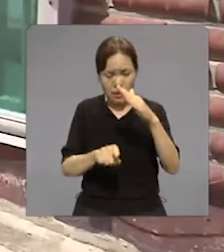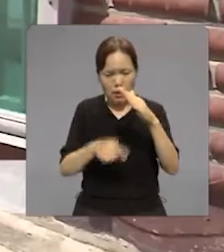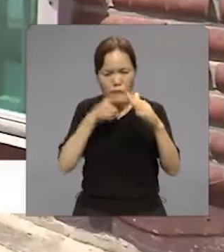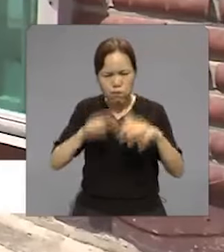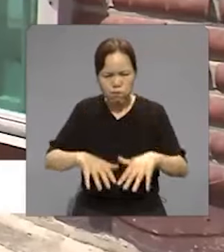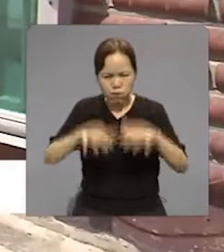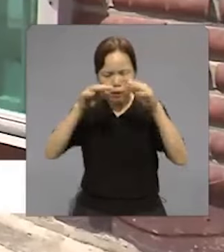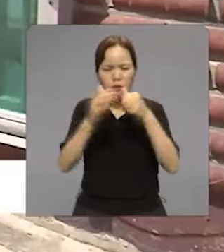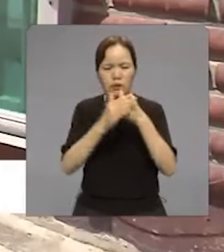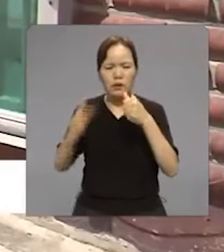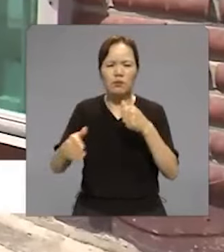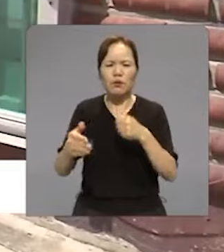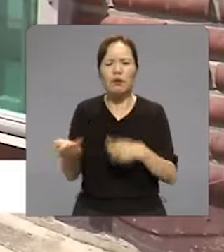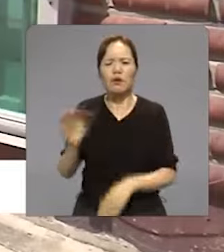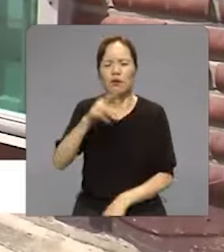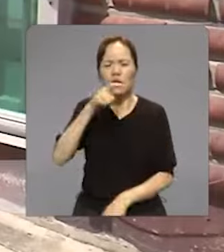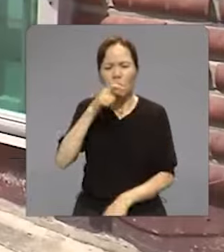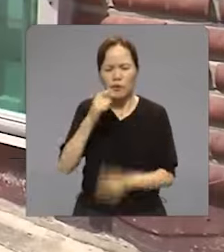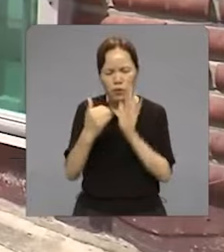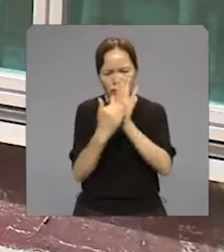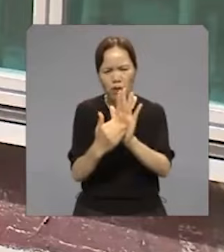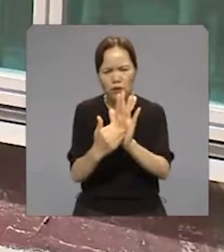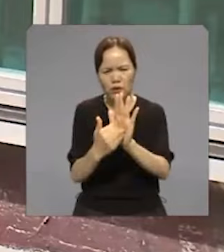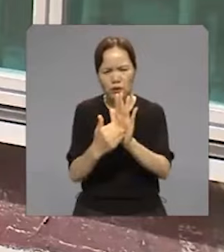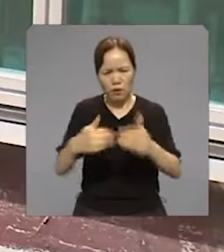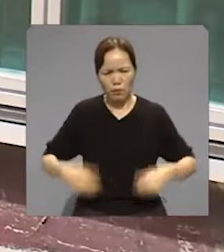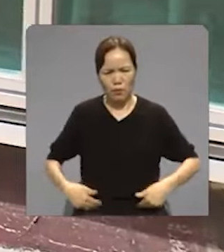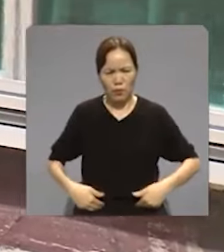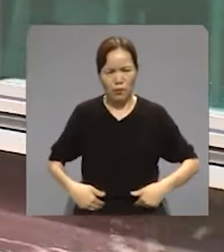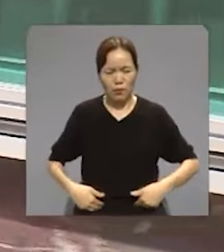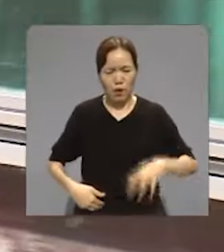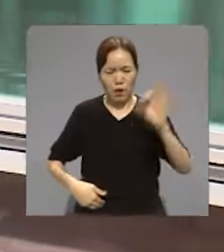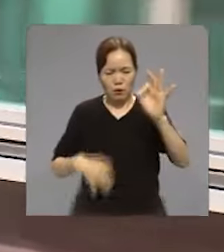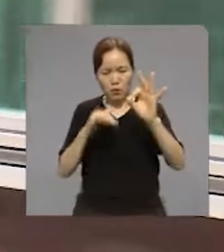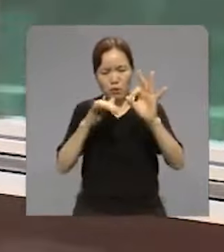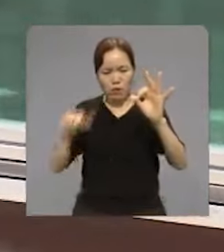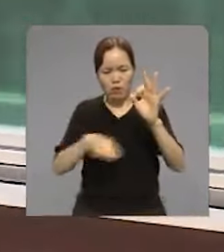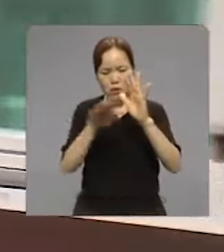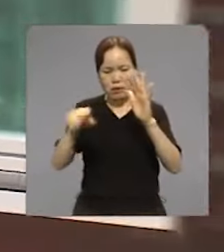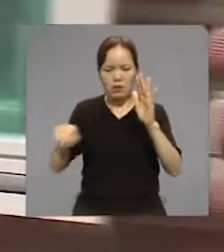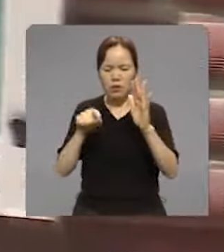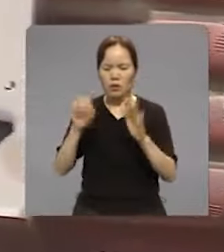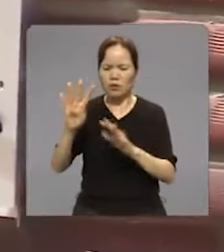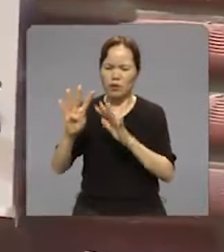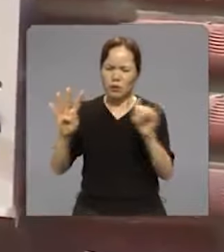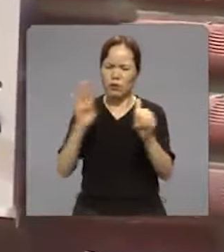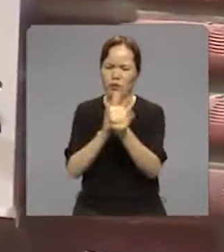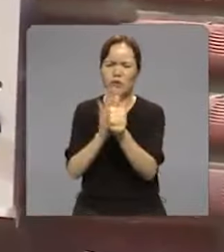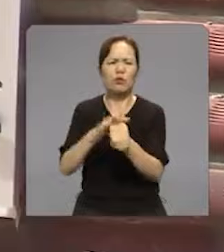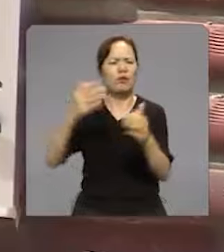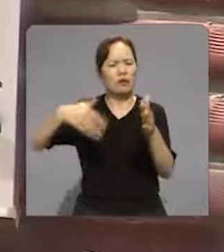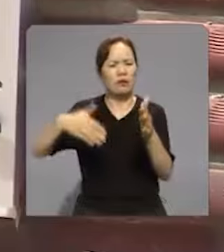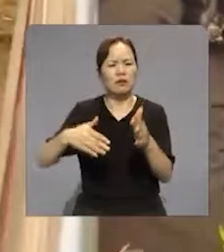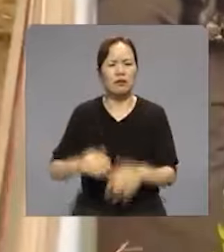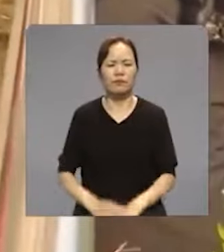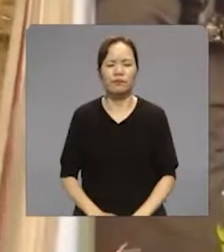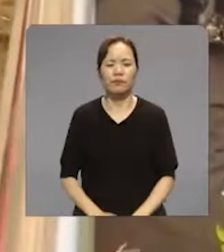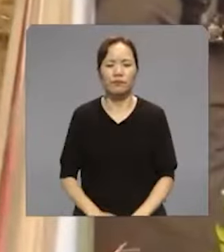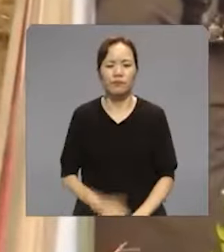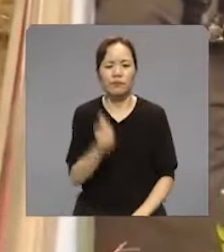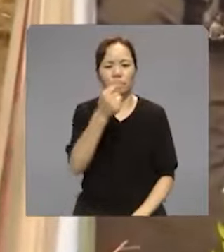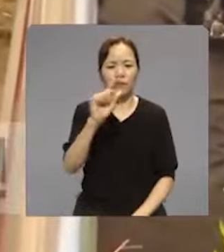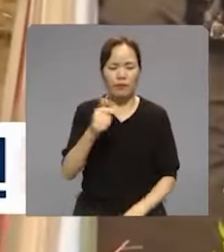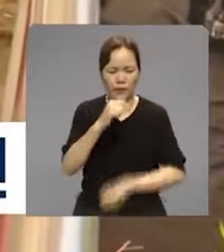물막이판 설치가 필요한 가구 10곳 중 4곳 꼴로 아직 지원이 되지 않고 있습니다. 한준호 더불어민주당